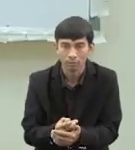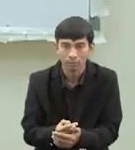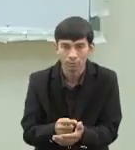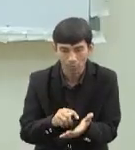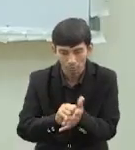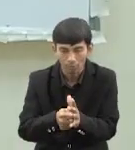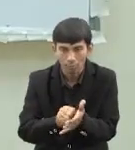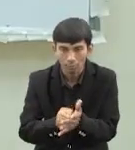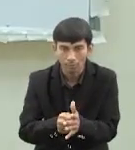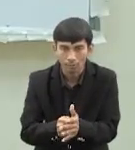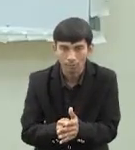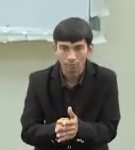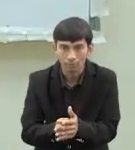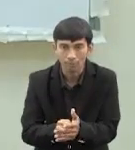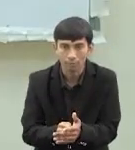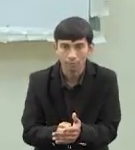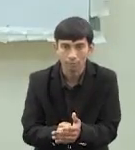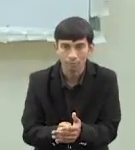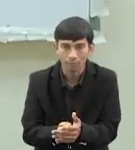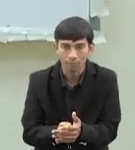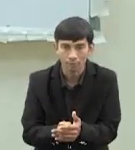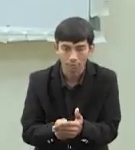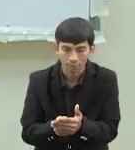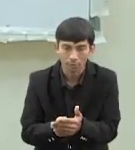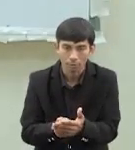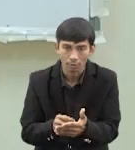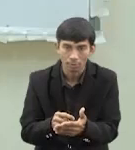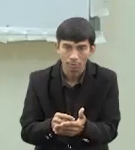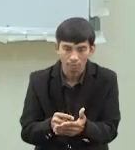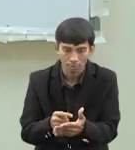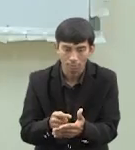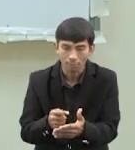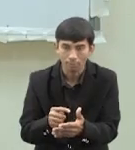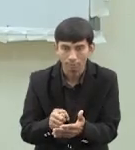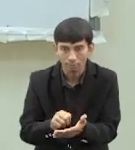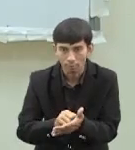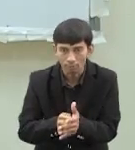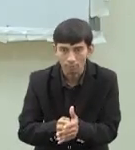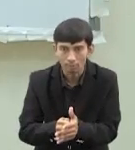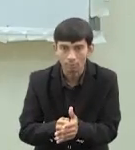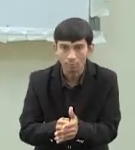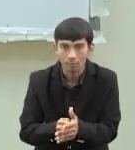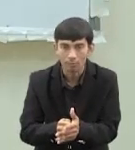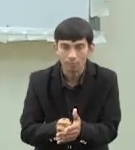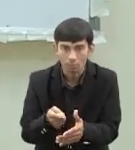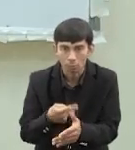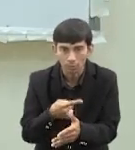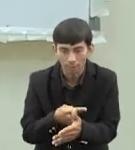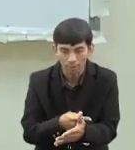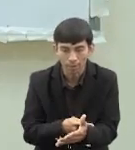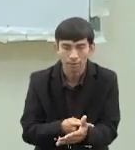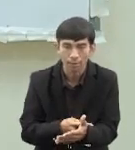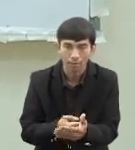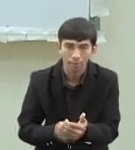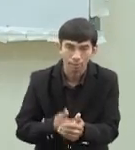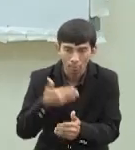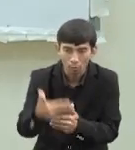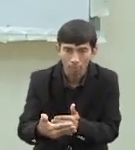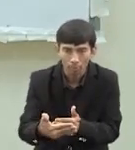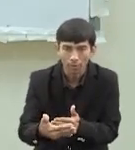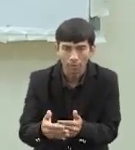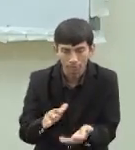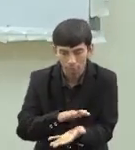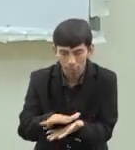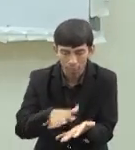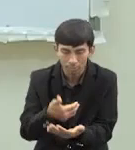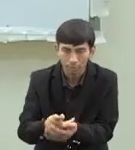pe cầm lóng pe nâng cái pe riệp trong mà hà nhàm nè con á môn pe để con nhà mà ha liêng sầm át đáy chà pe để